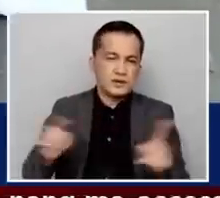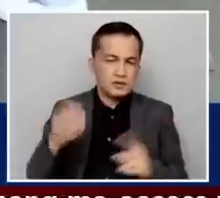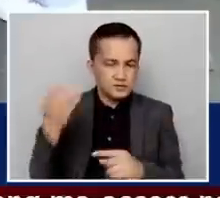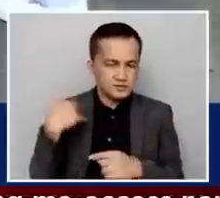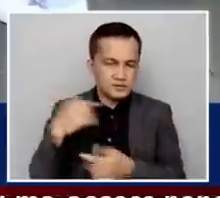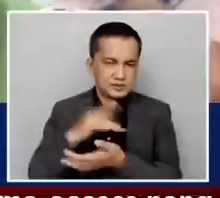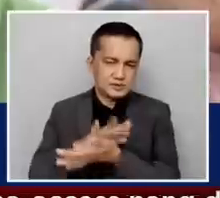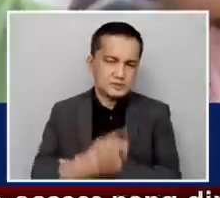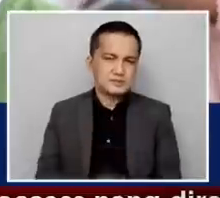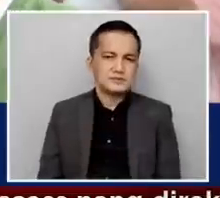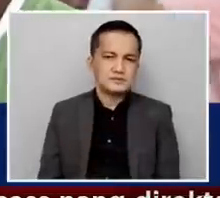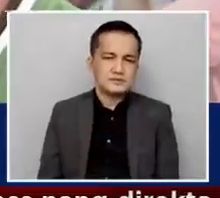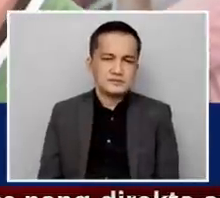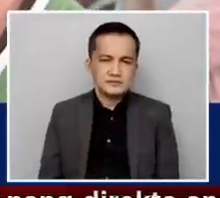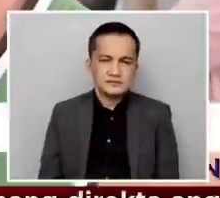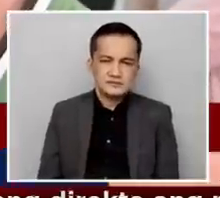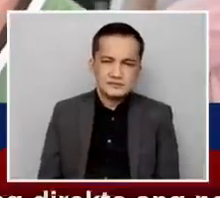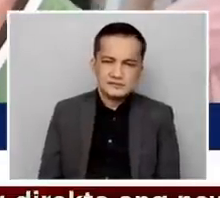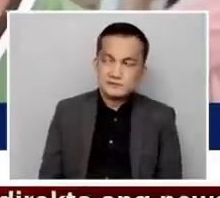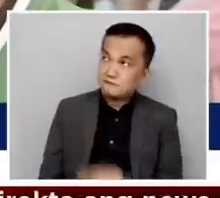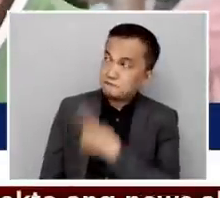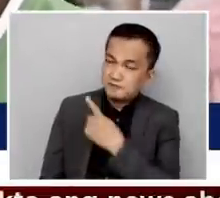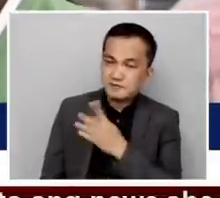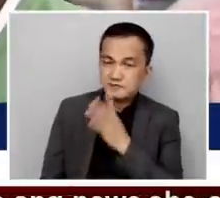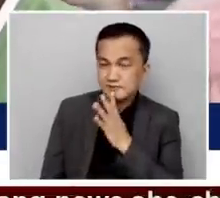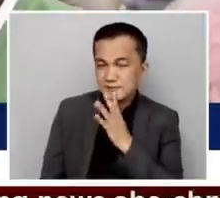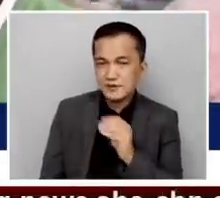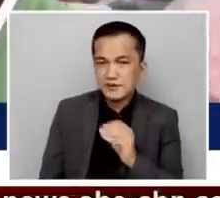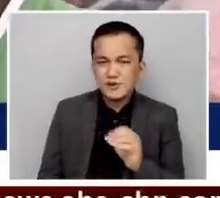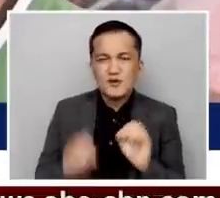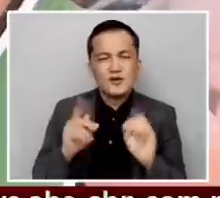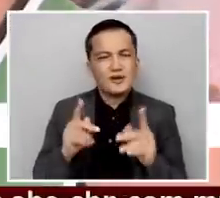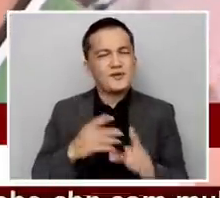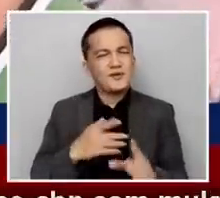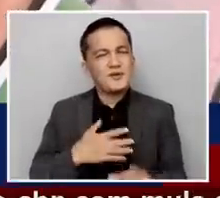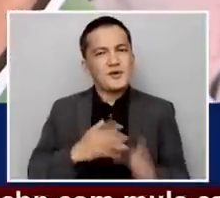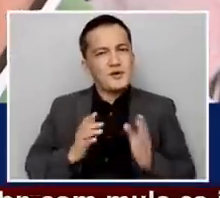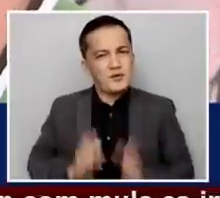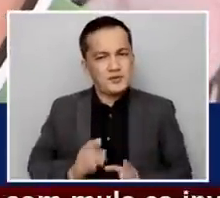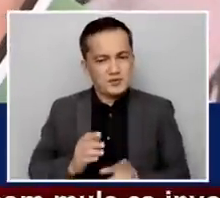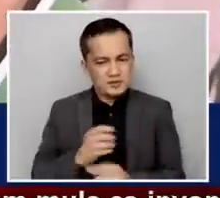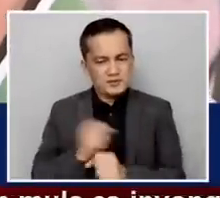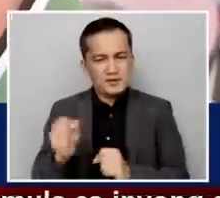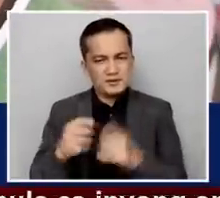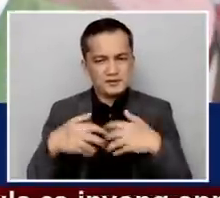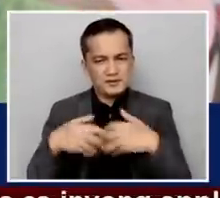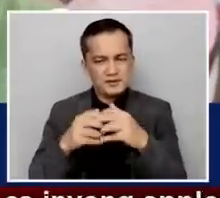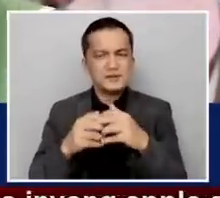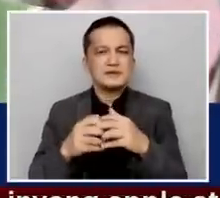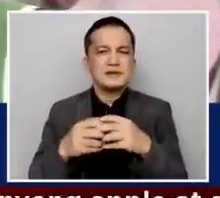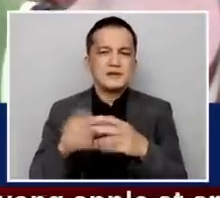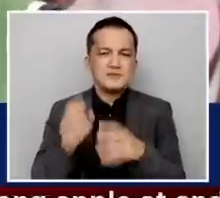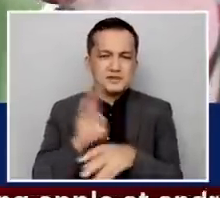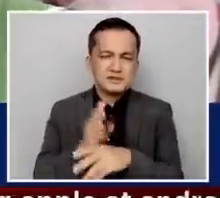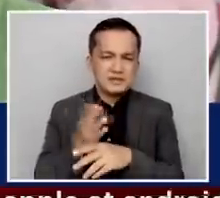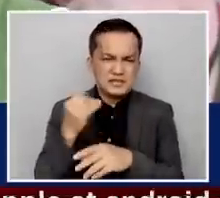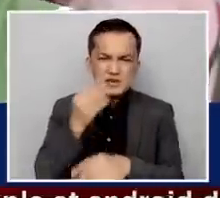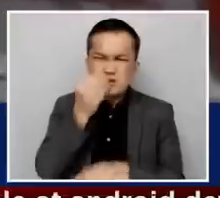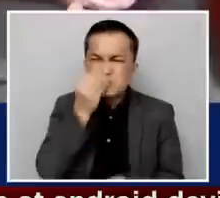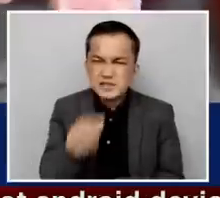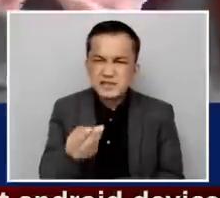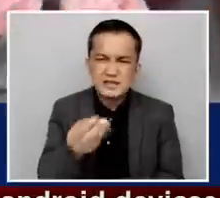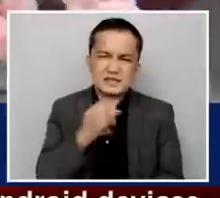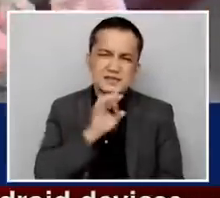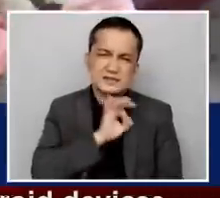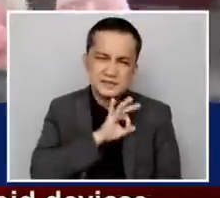ng pandemya. Mas okay po ito sa amin kasi nakabawi na po kami ulit. Tsaka bumabango na ulit po yung shop namin na dating konti-konti lang yung